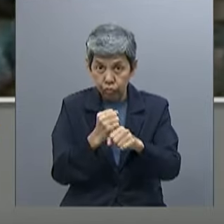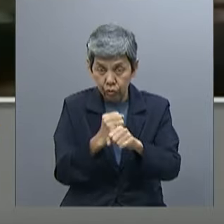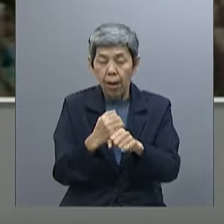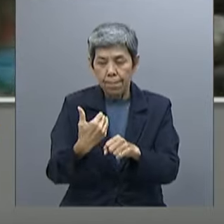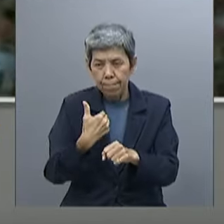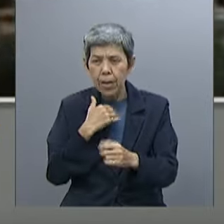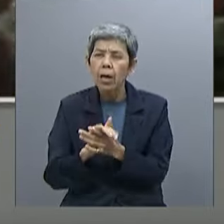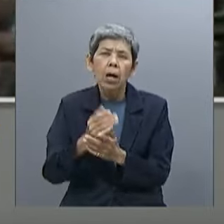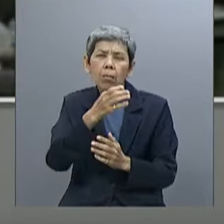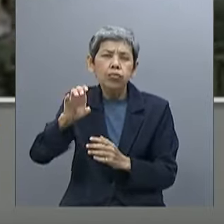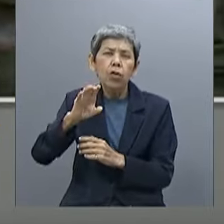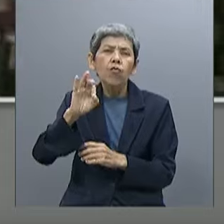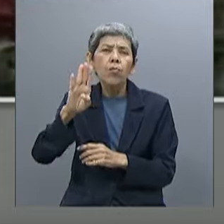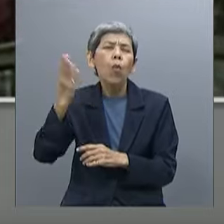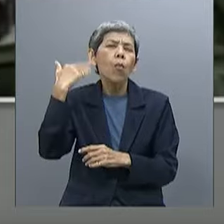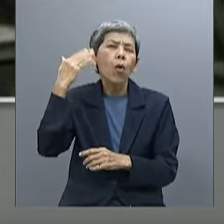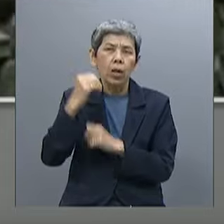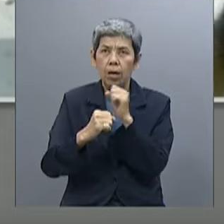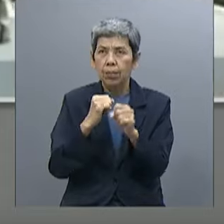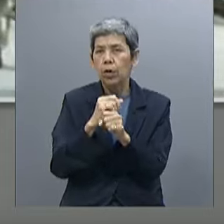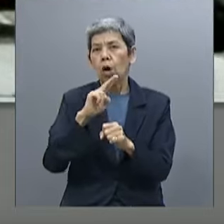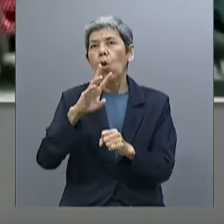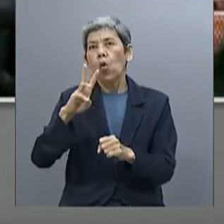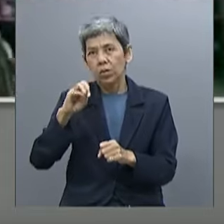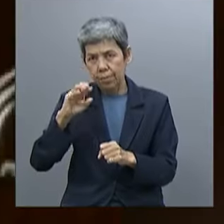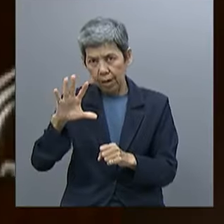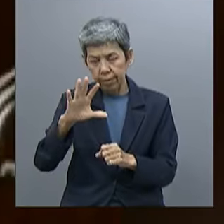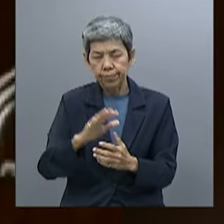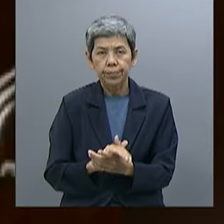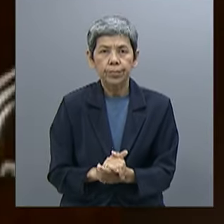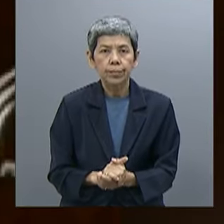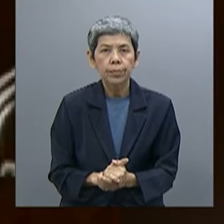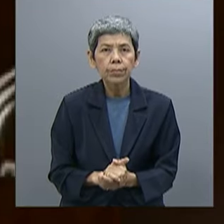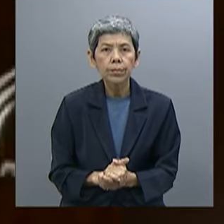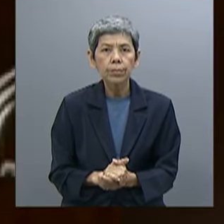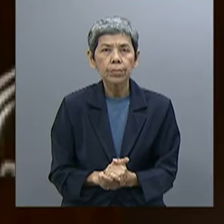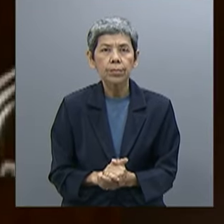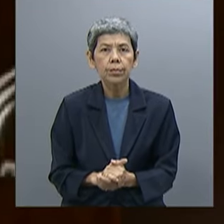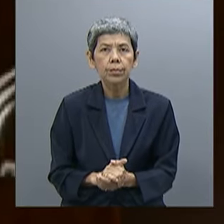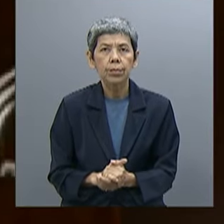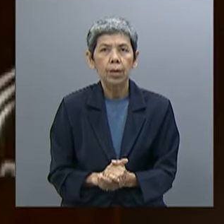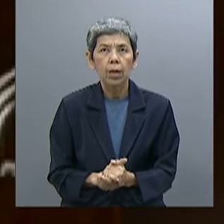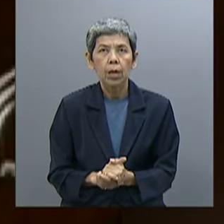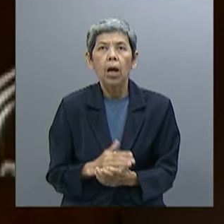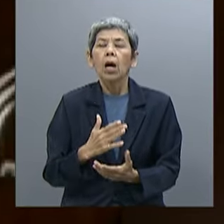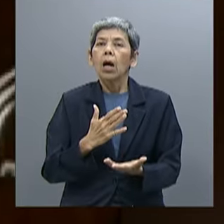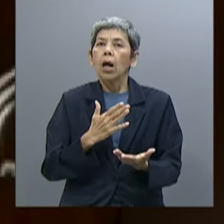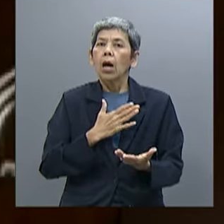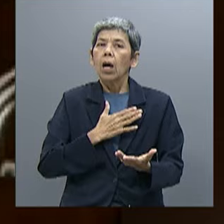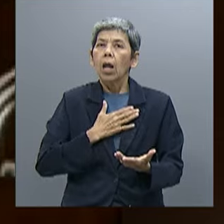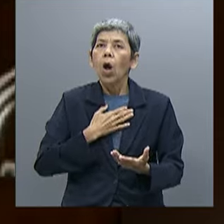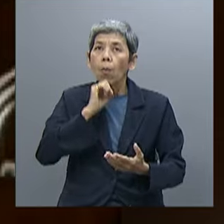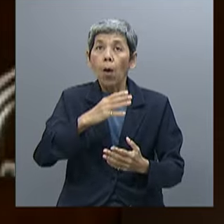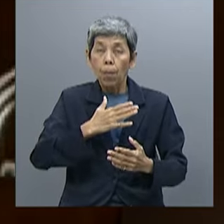เมื่อ25ตุลาคม2565ค่ะ ต้องบอกพี่น้องมุสลิมว่าผ